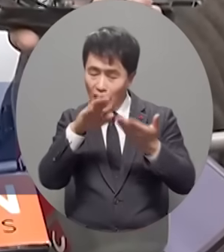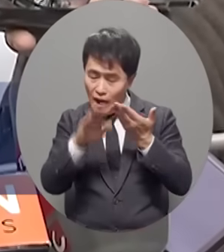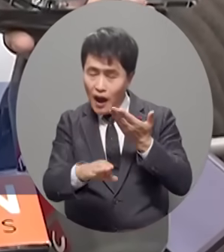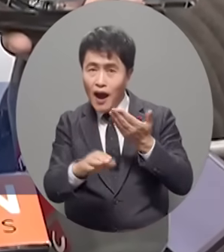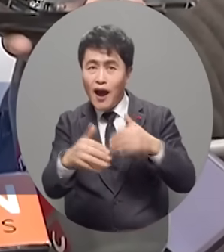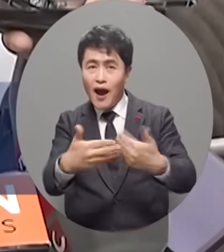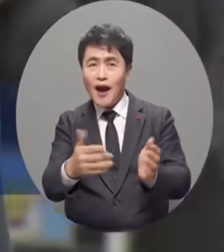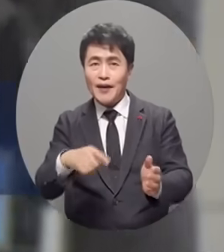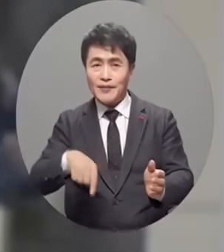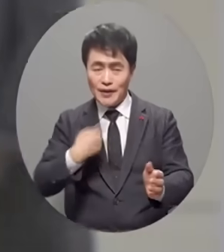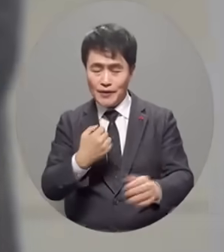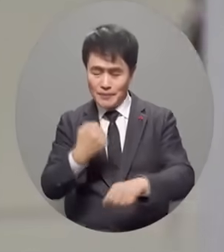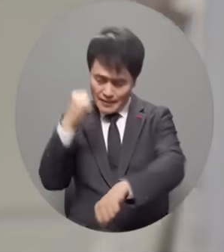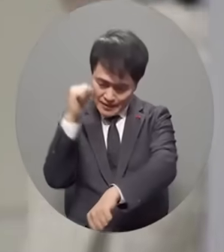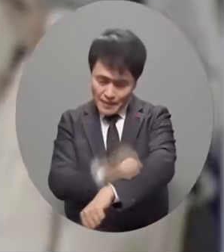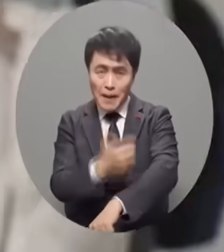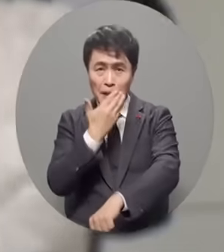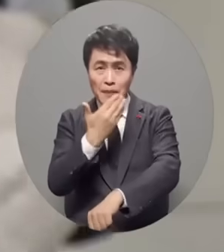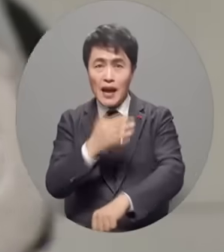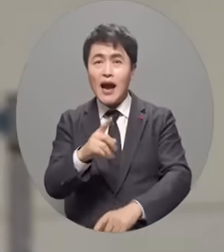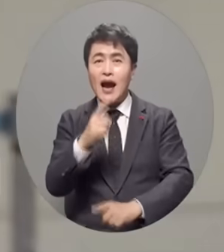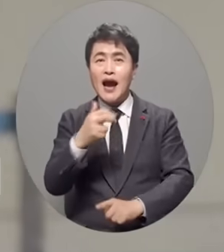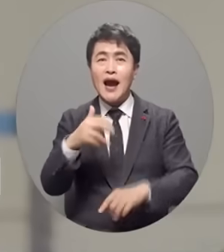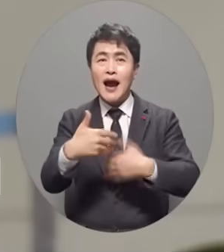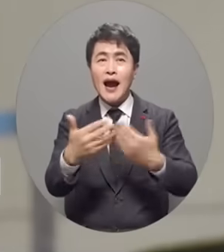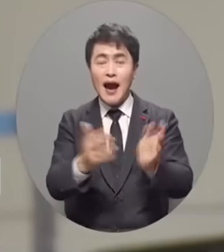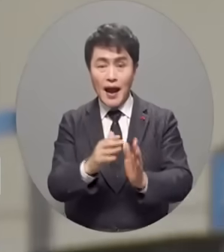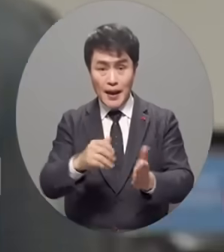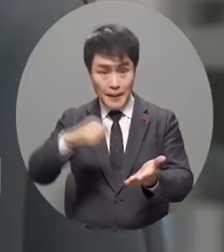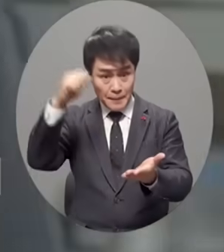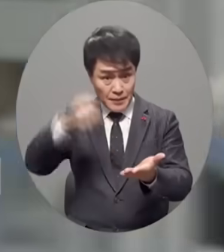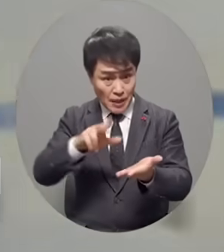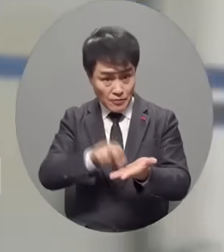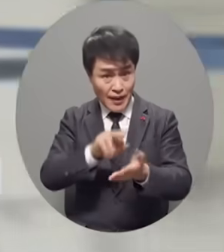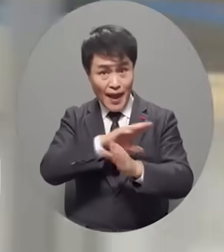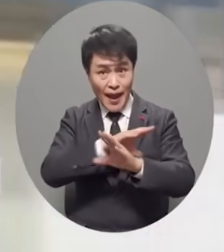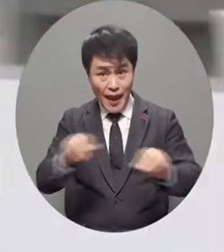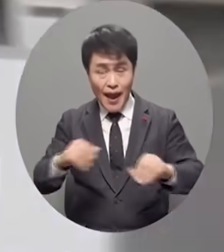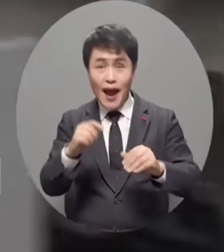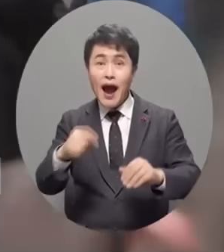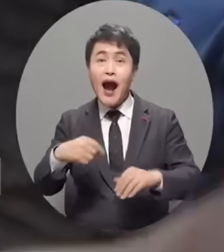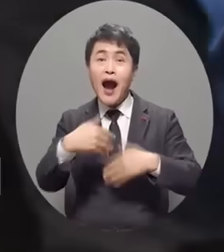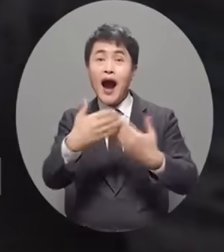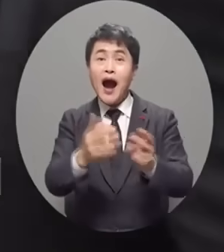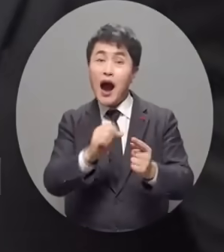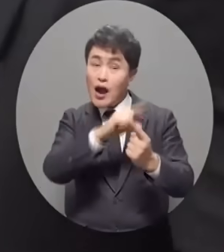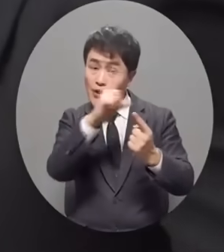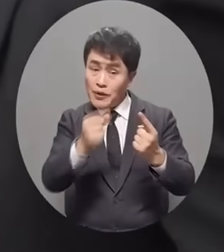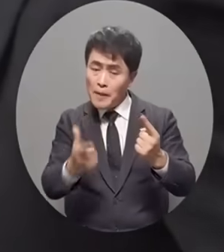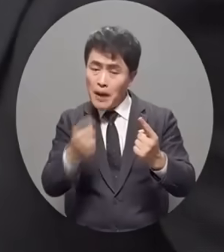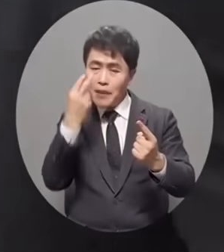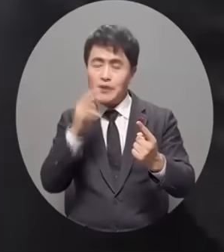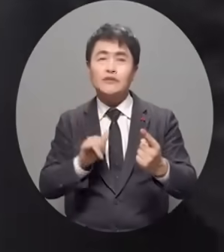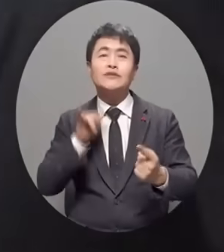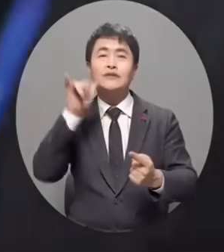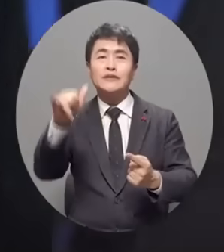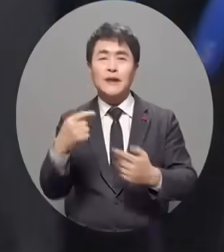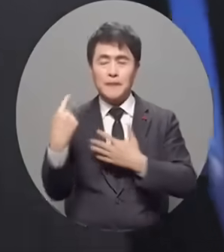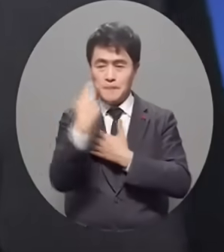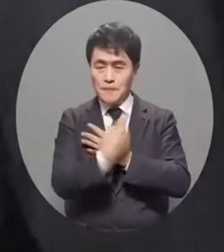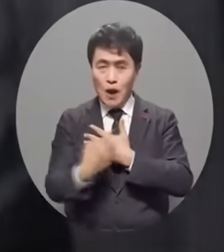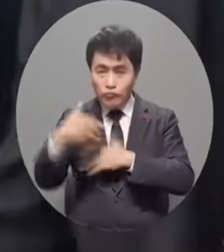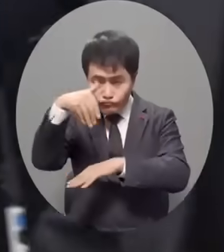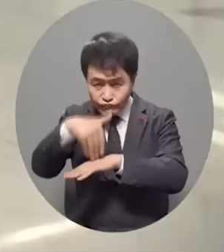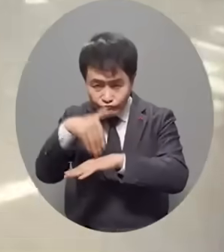야구만 잘하면 된다고. 이정우는 비자 문제 등이 해결되는 대로 다음 달 조기에 미국으로 건너가 몸 만들기에